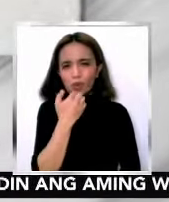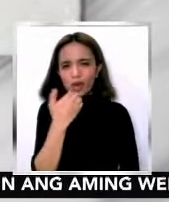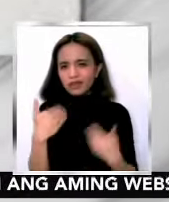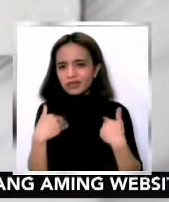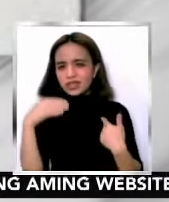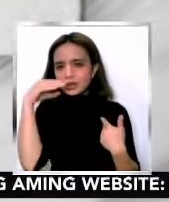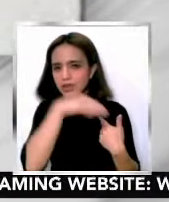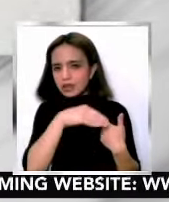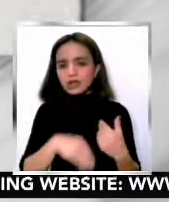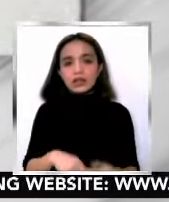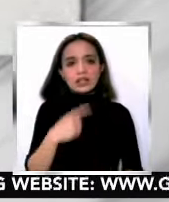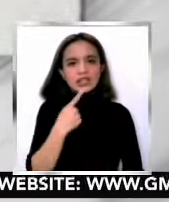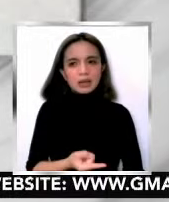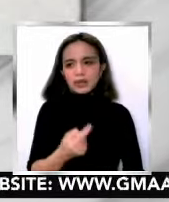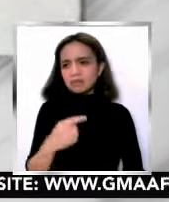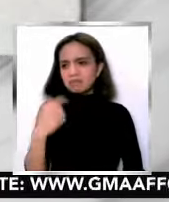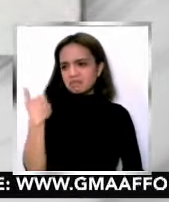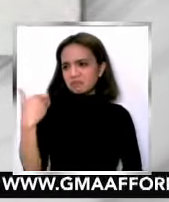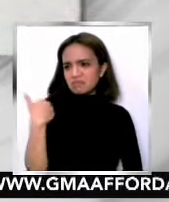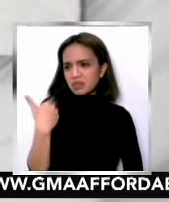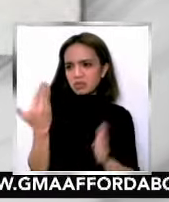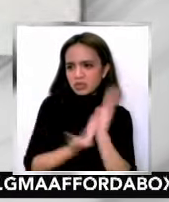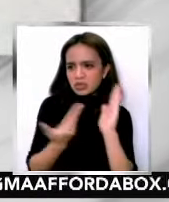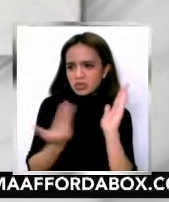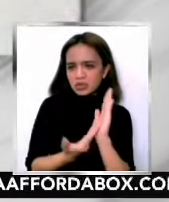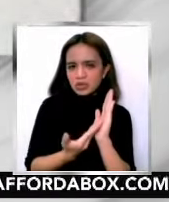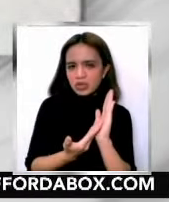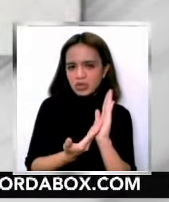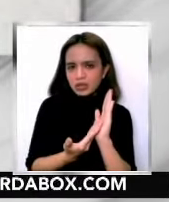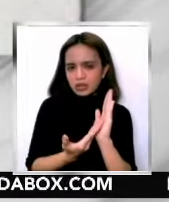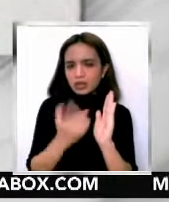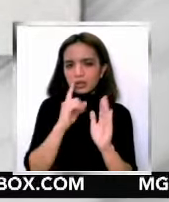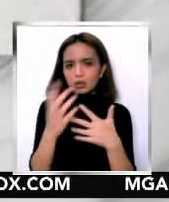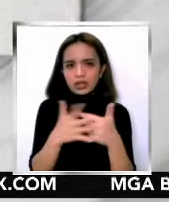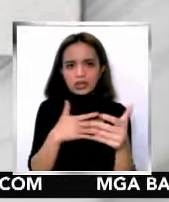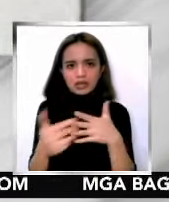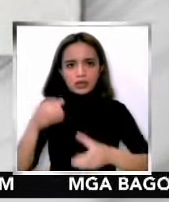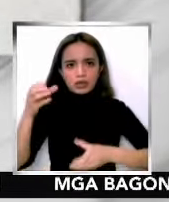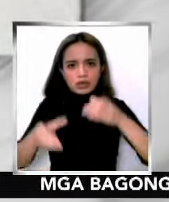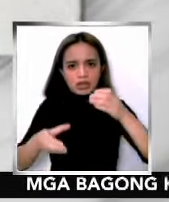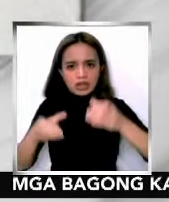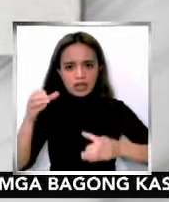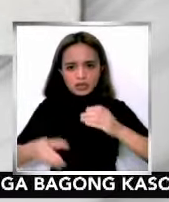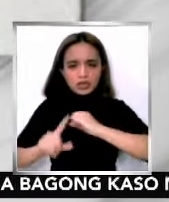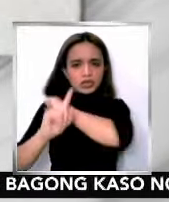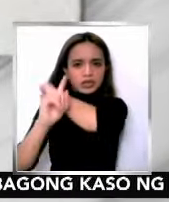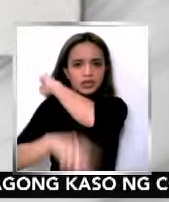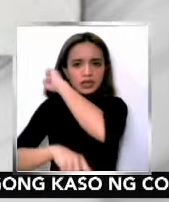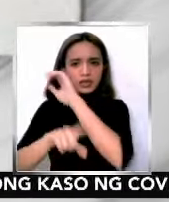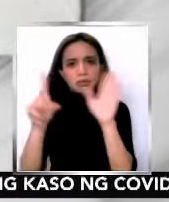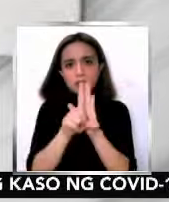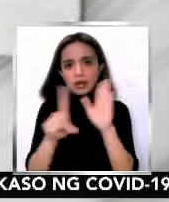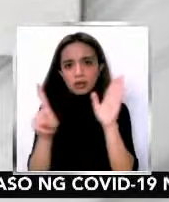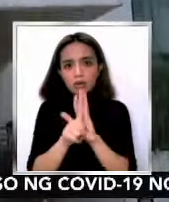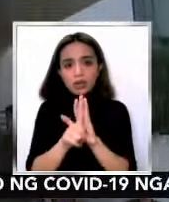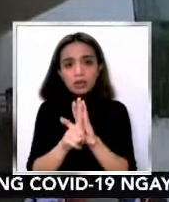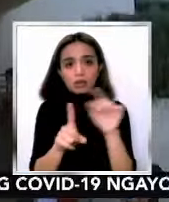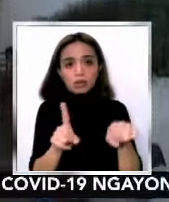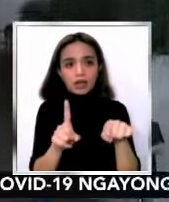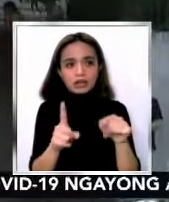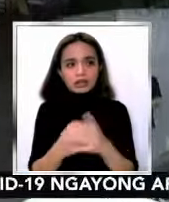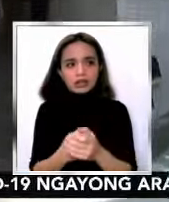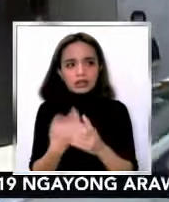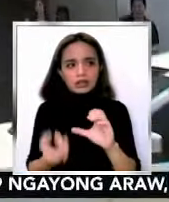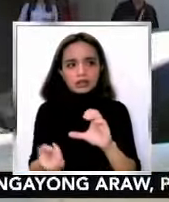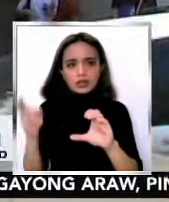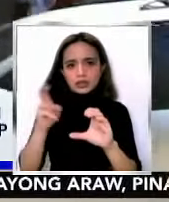na hindi pa siya napapatunayan nagkasala sa kahit anong kasong may parusa na ipinagbabawal ng habang buhay ang pag-upo sa gobyerno.